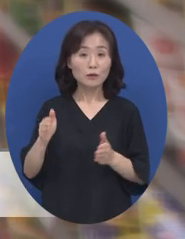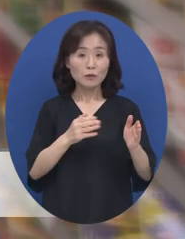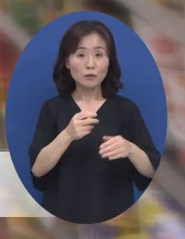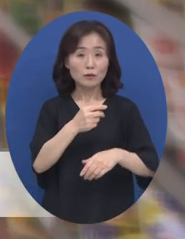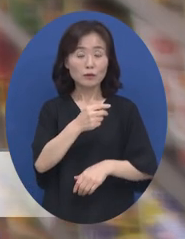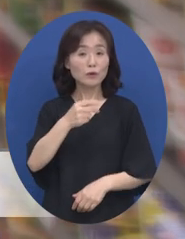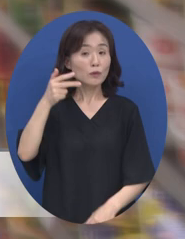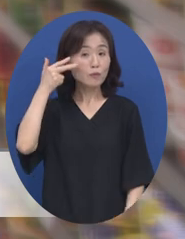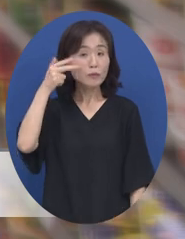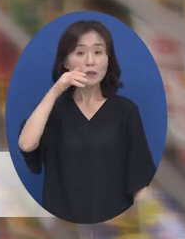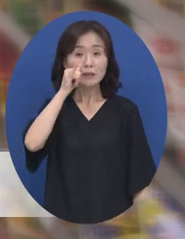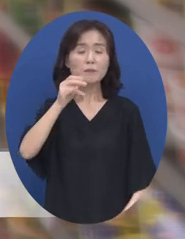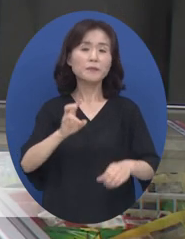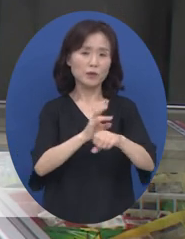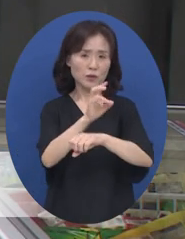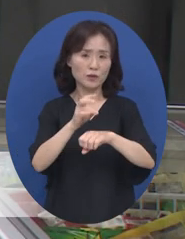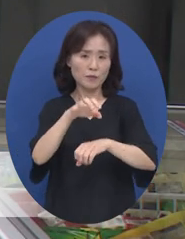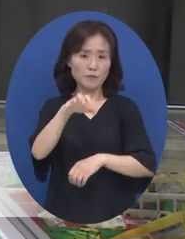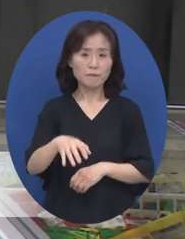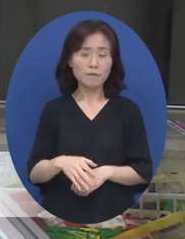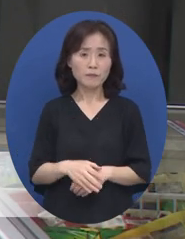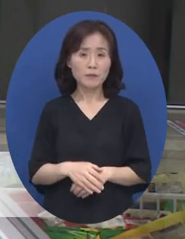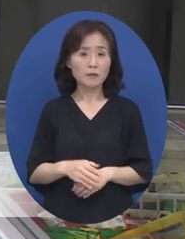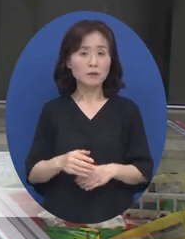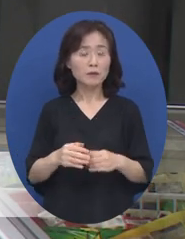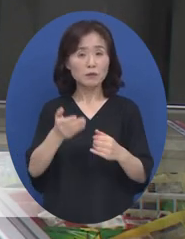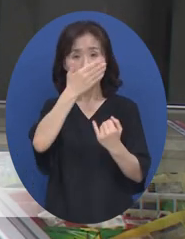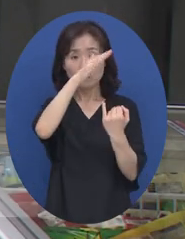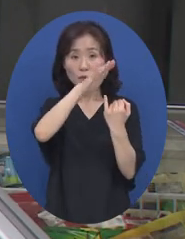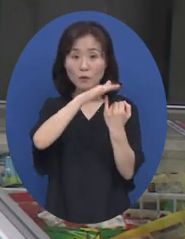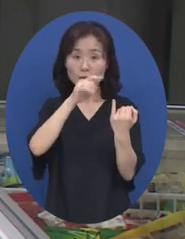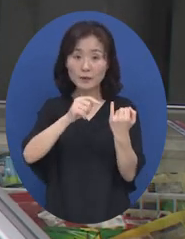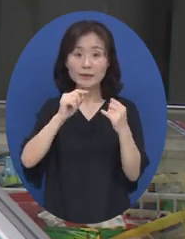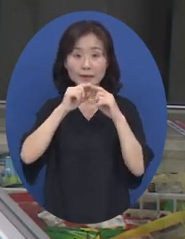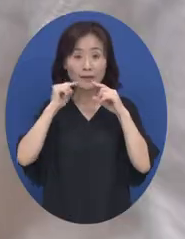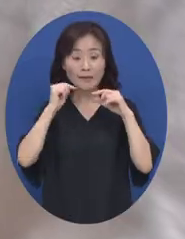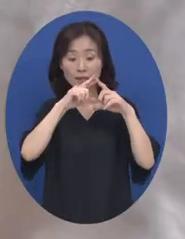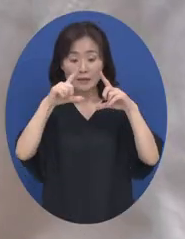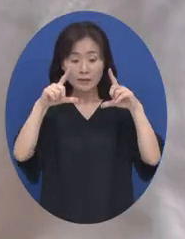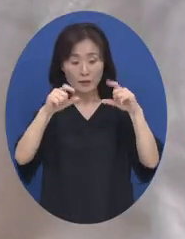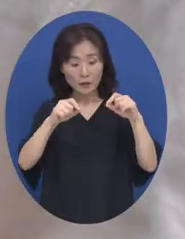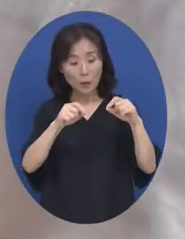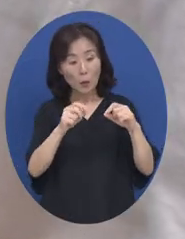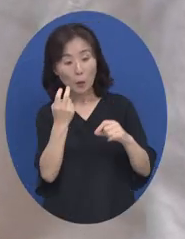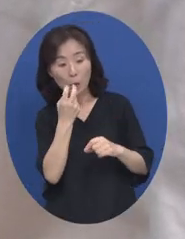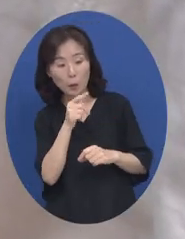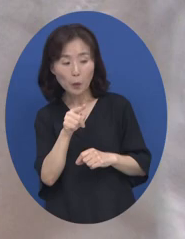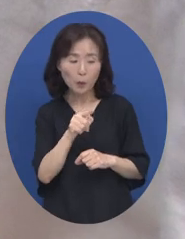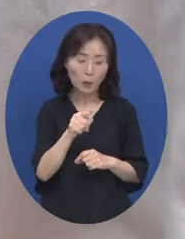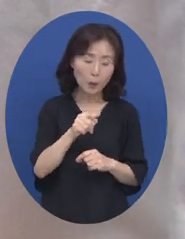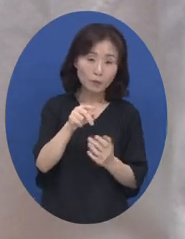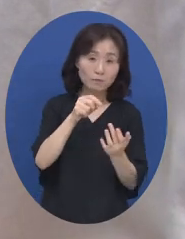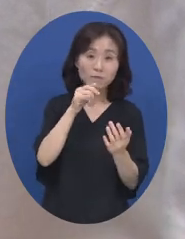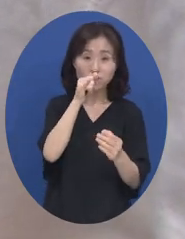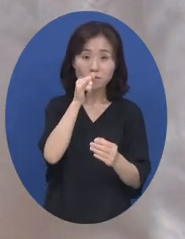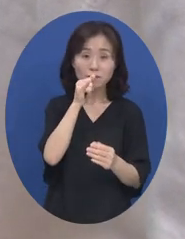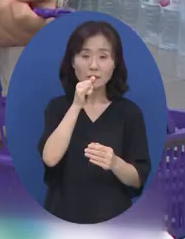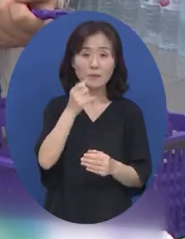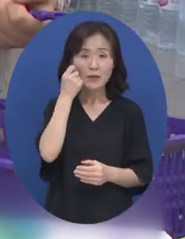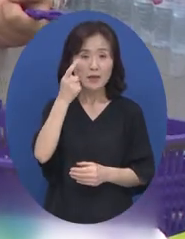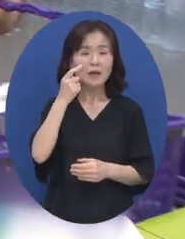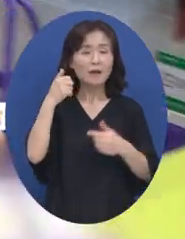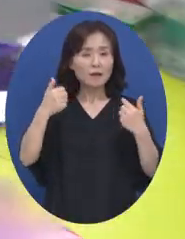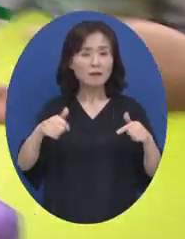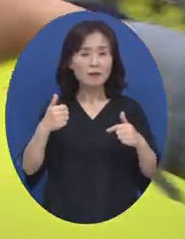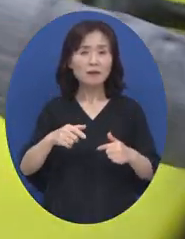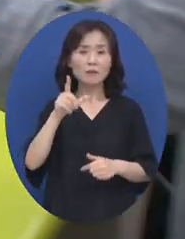경기도 여주에 위치한 편의점. 여성 청소년들이 생리대를 고르고 있습니다. 매달 11,000원씩